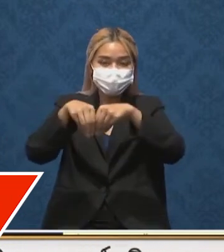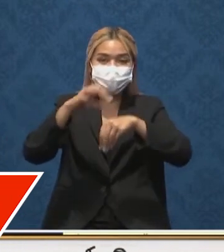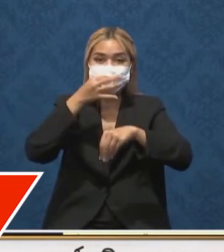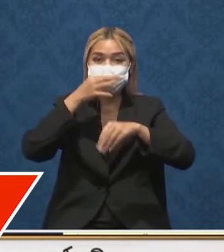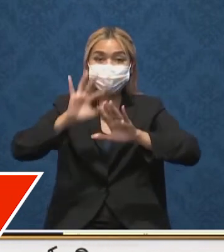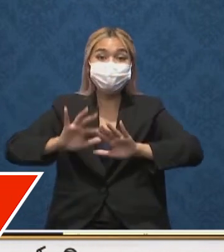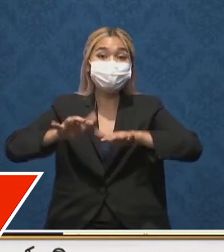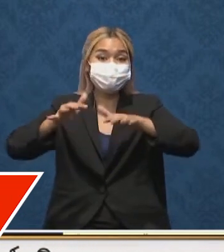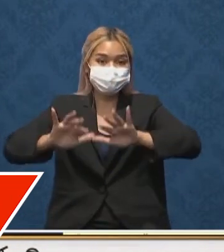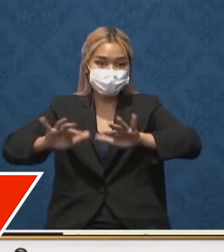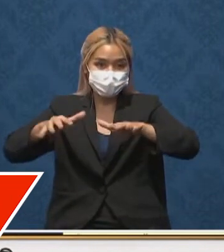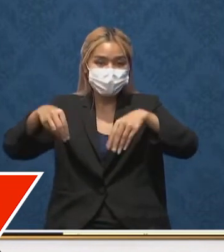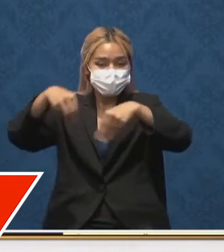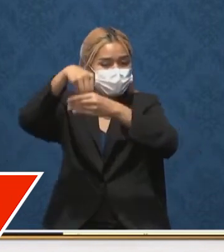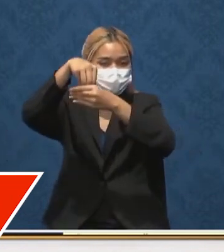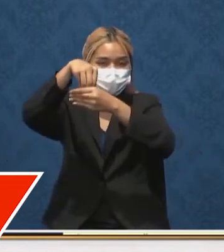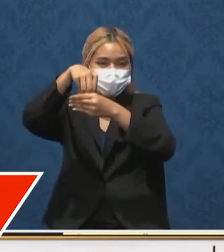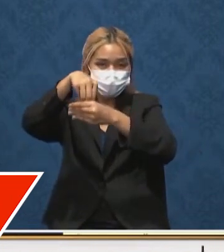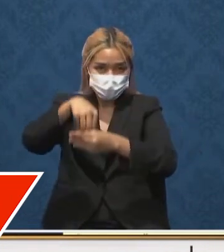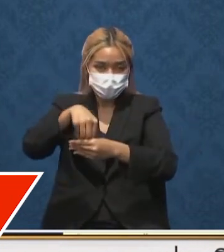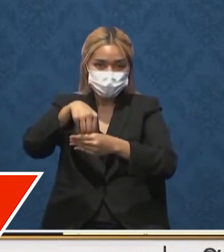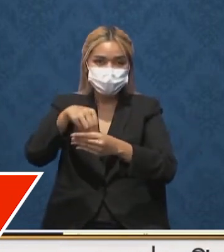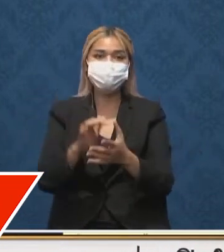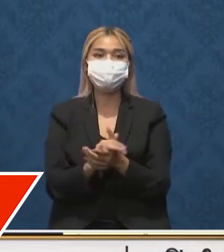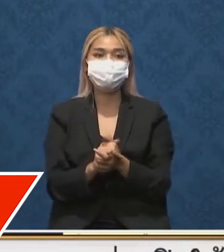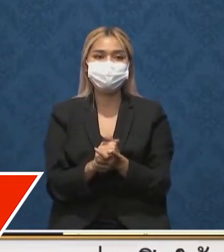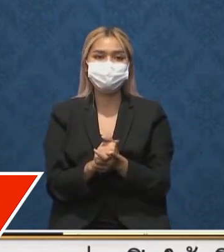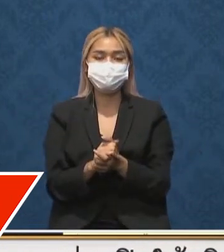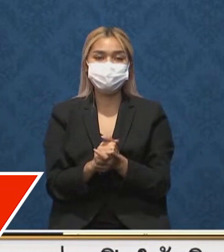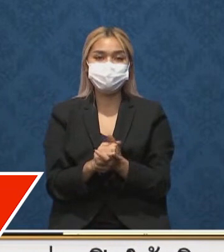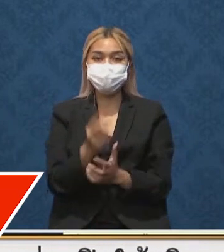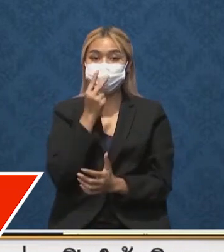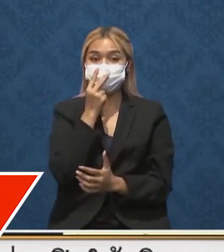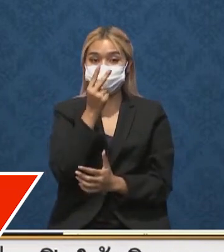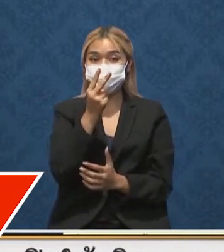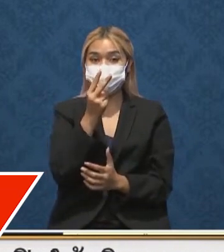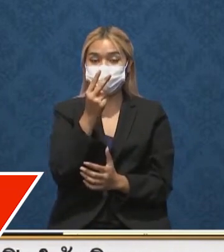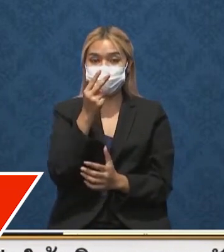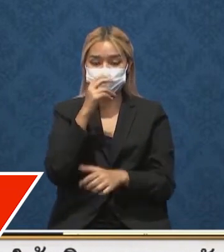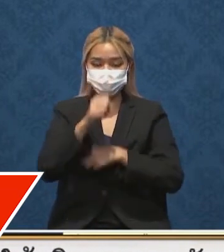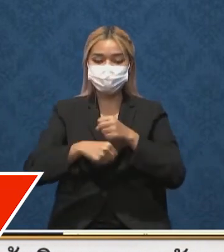นี่แหละสภาพอย่างนี้ในปี